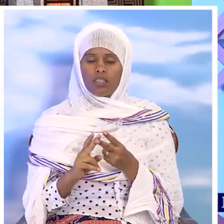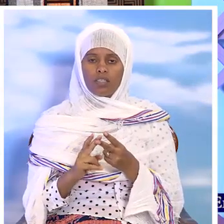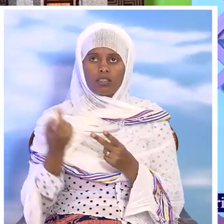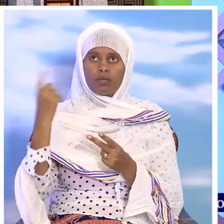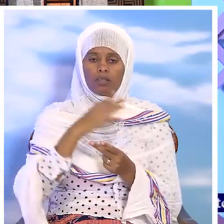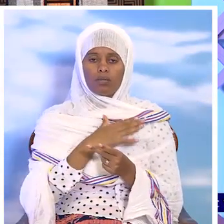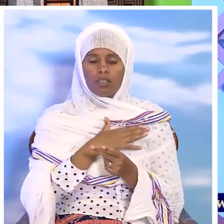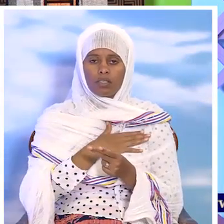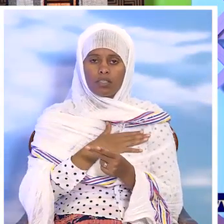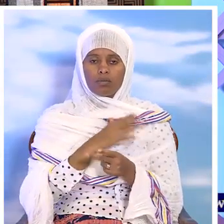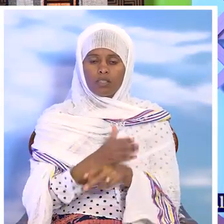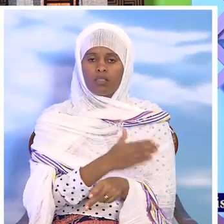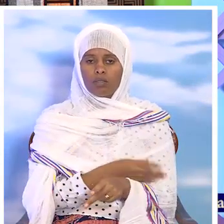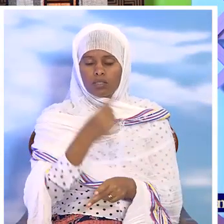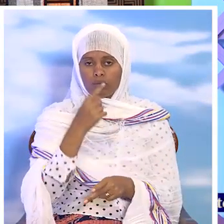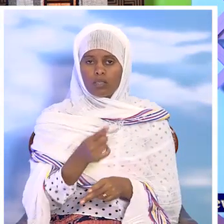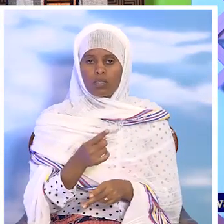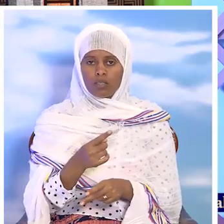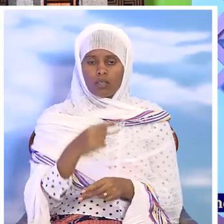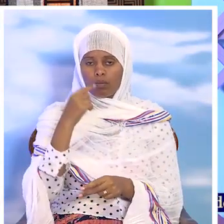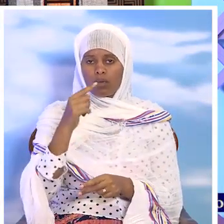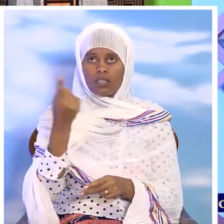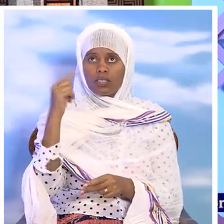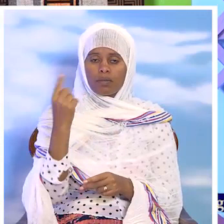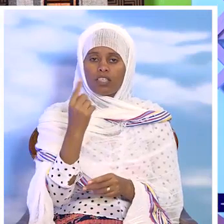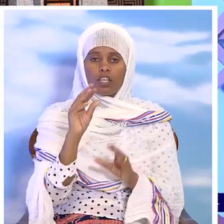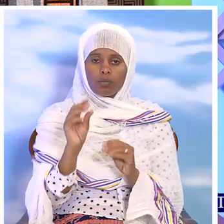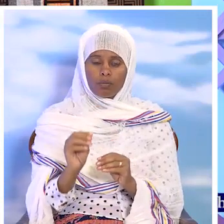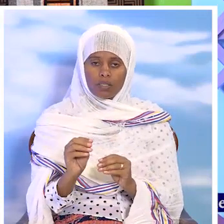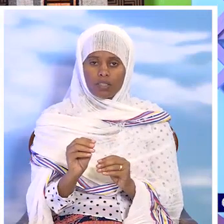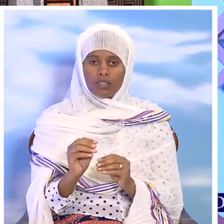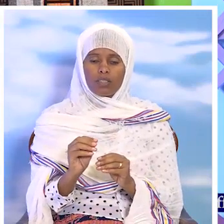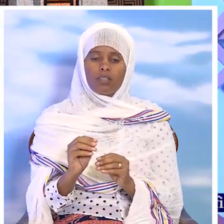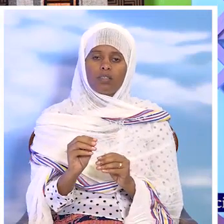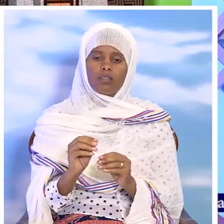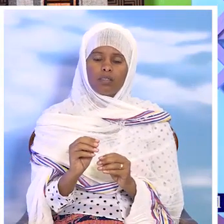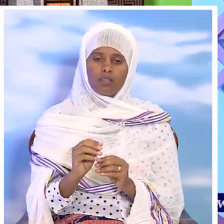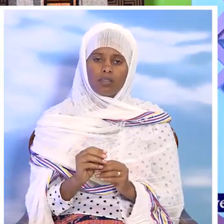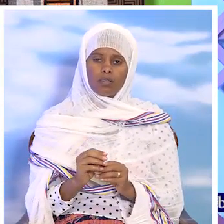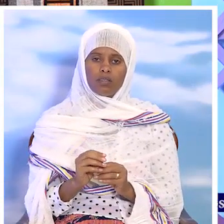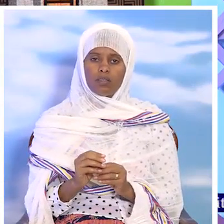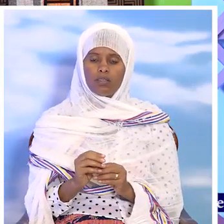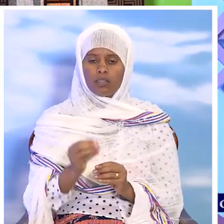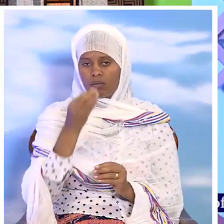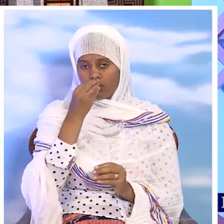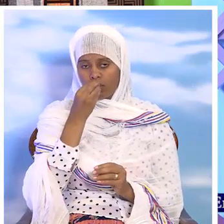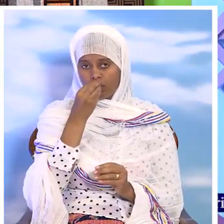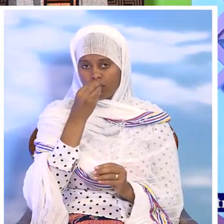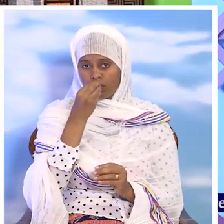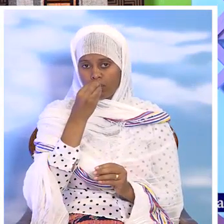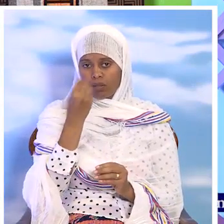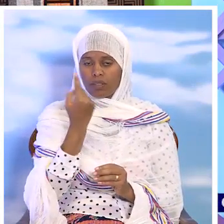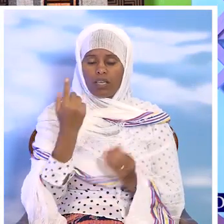ሰብ ከምዚ ቀዲምና ዝበልና በቓል እግዚኣብሔር እንተዘይኮይኑ በቓል እግዚኣብሔር ብመግቢ እንዳኣ እንበረ ብመግቢ